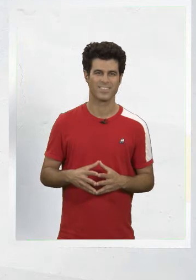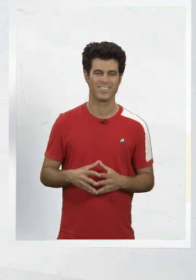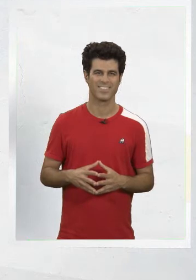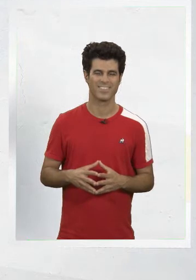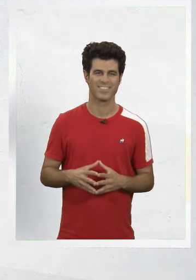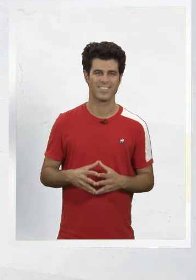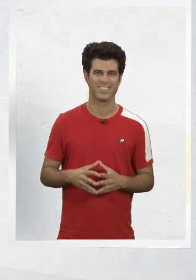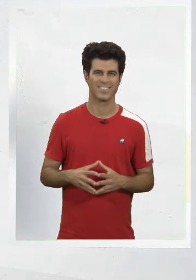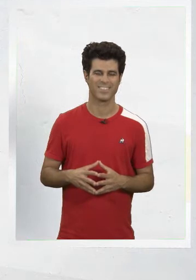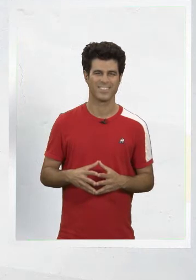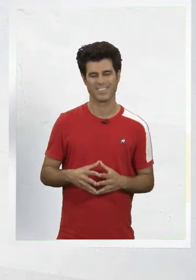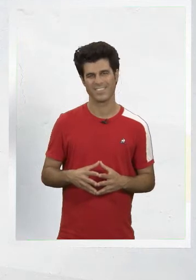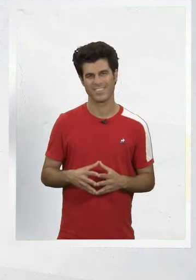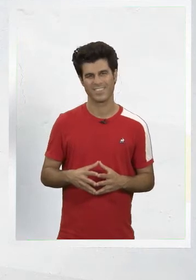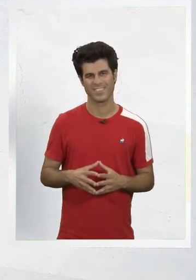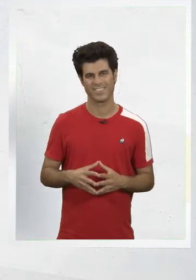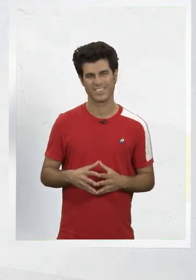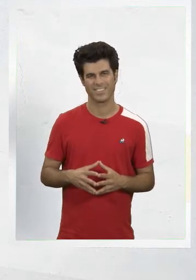וחג אנחנו נכין להם משהו